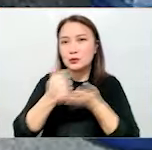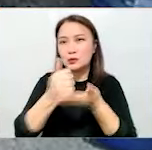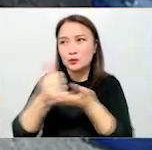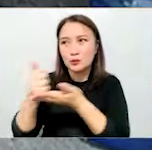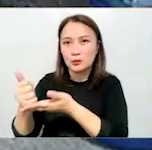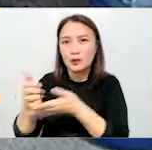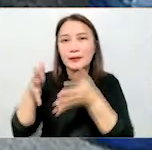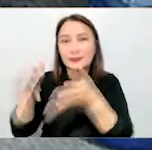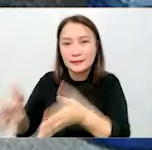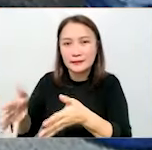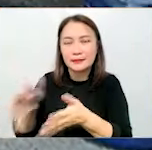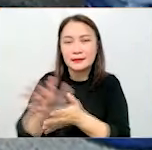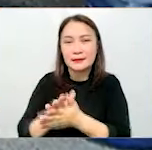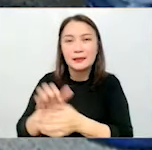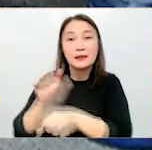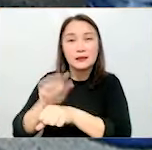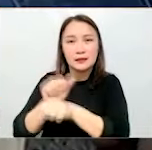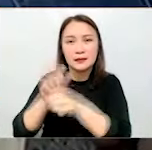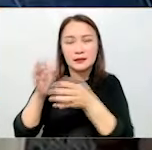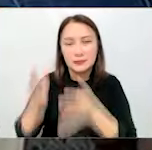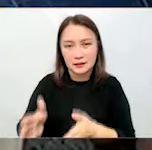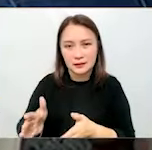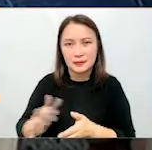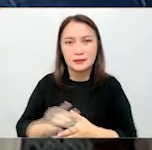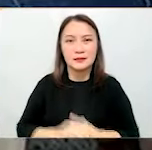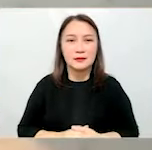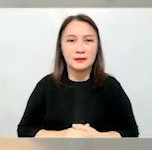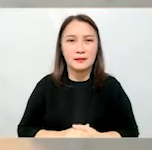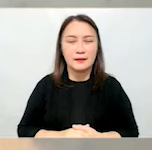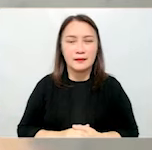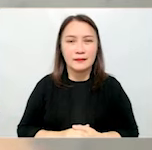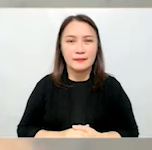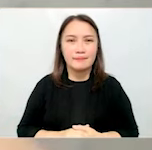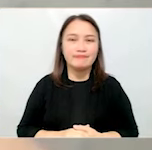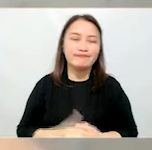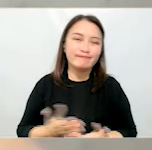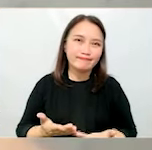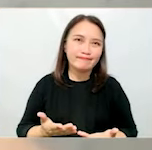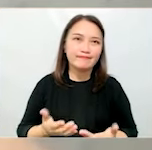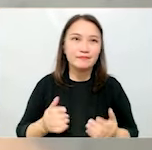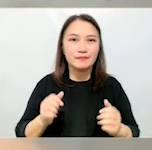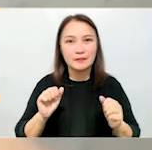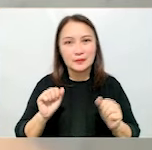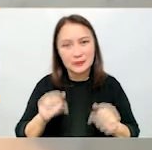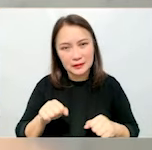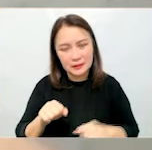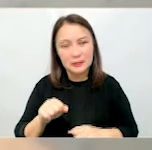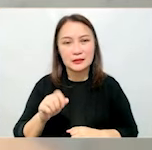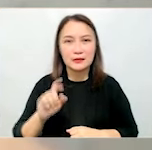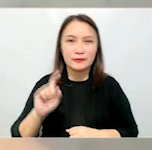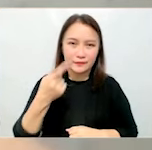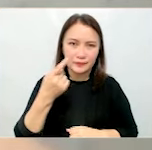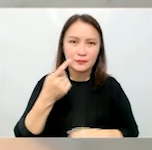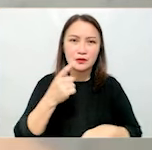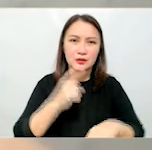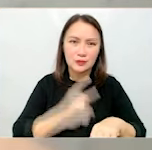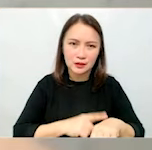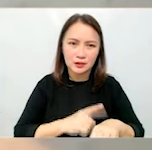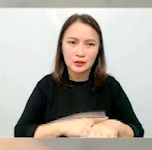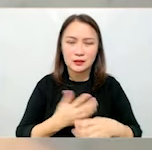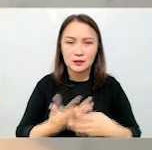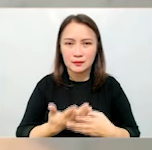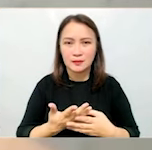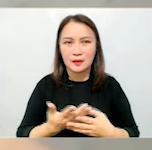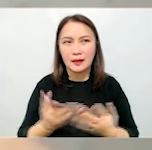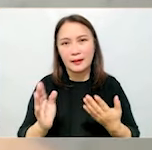umano sa loob ng Pogo Hub. Unfortunately, yes, ito po ang kauna-unahang pagkakataon na nagkaroon ng reversal sa